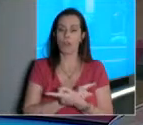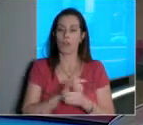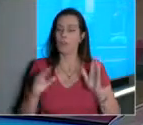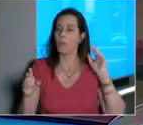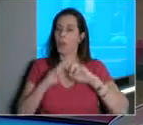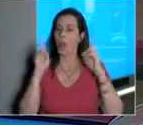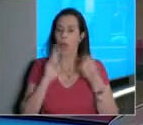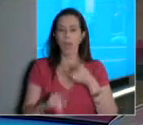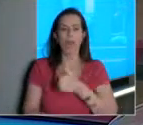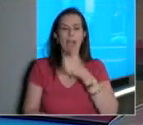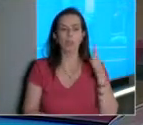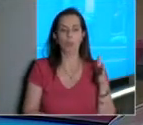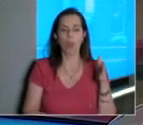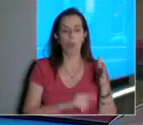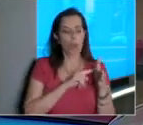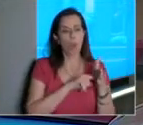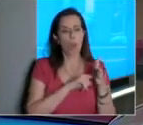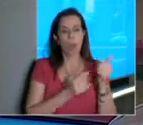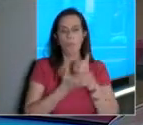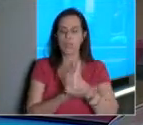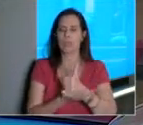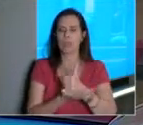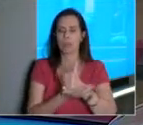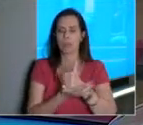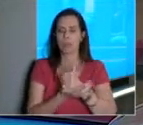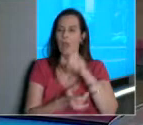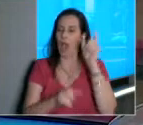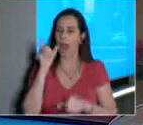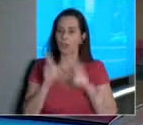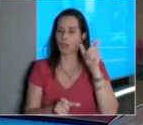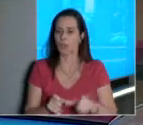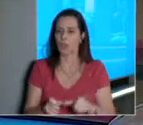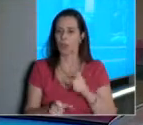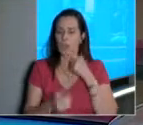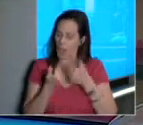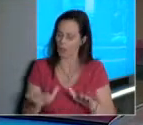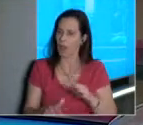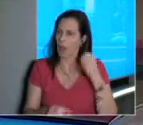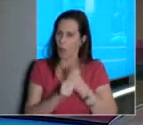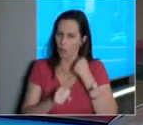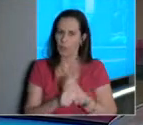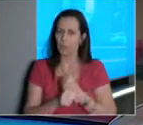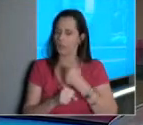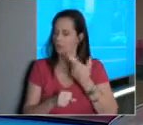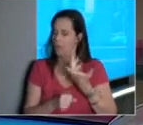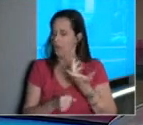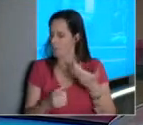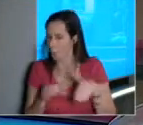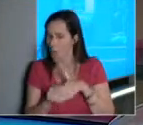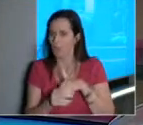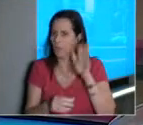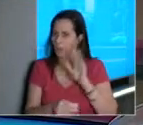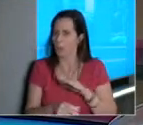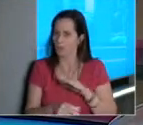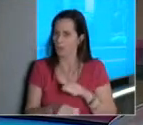בכל העולם השמאל הוא המייצג הפוליטי של האנשים, אני לא אגיד המוחלשים, אבל העובדים, העמלים, וגם